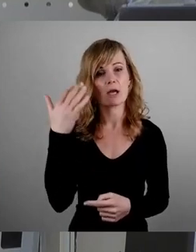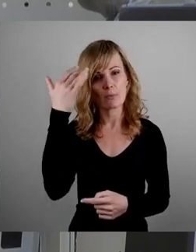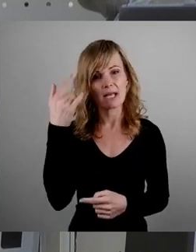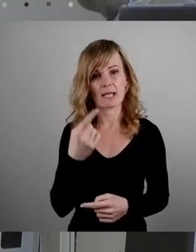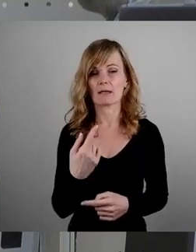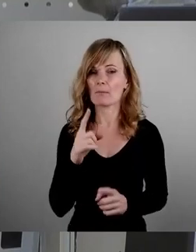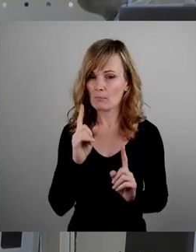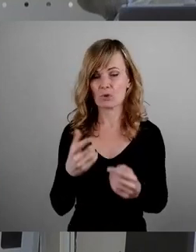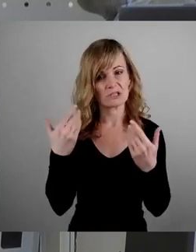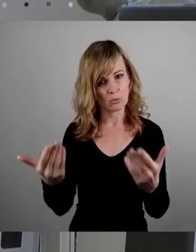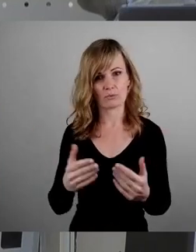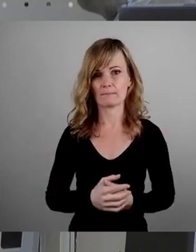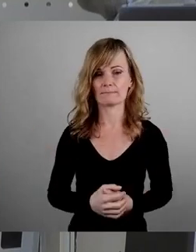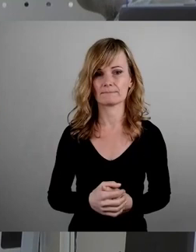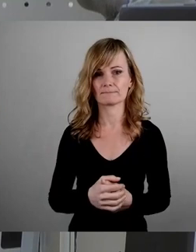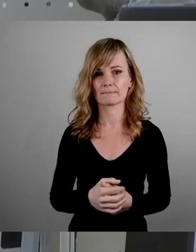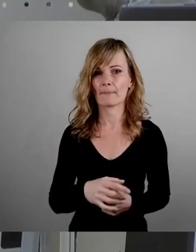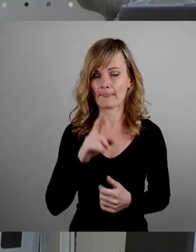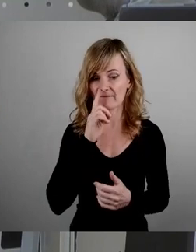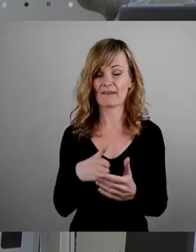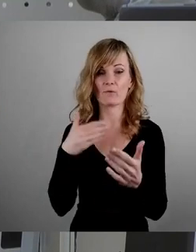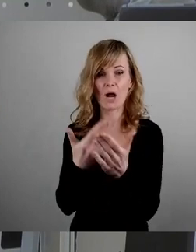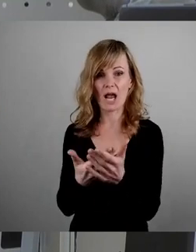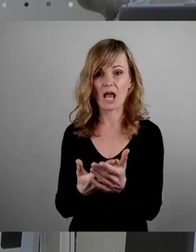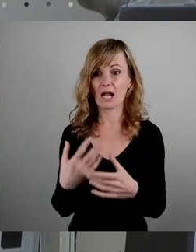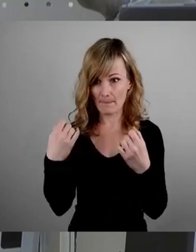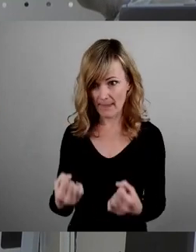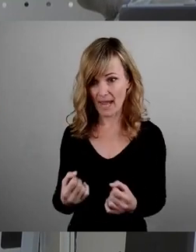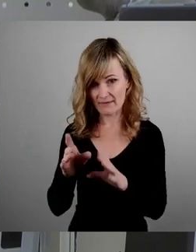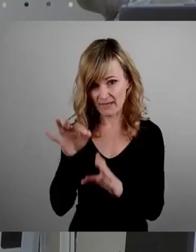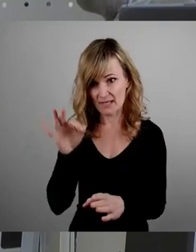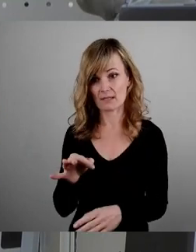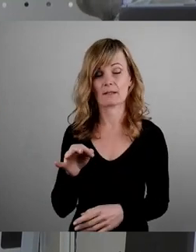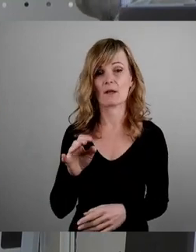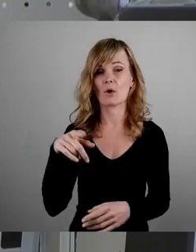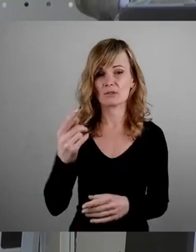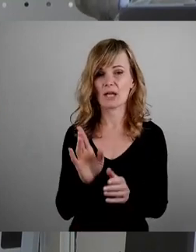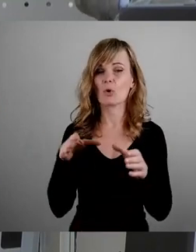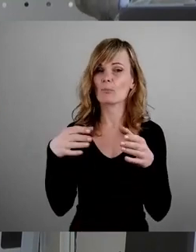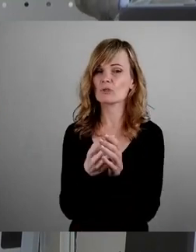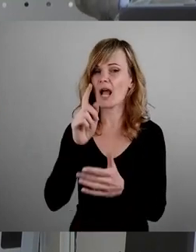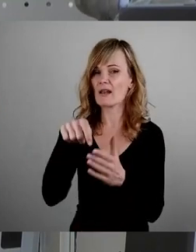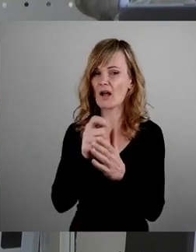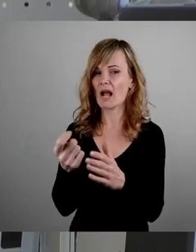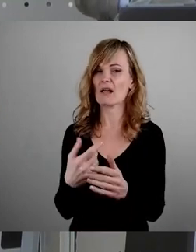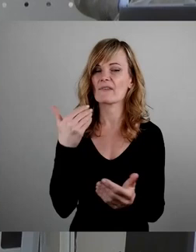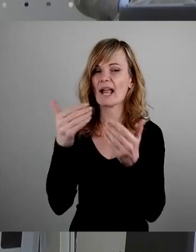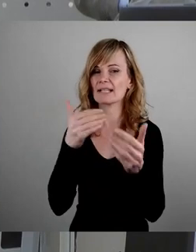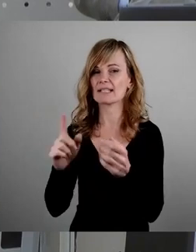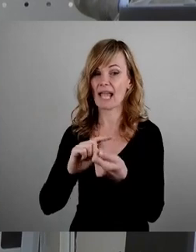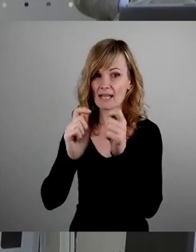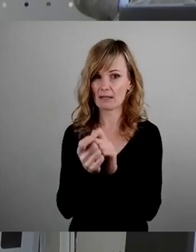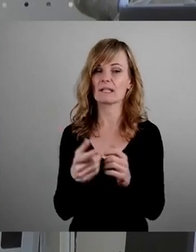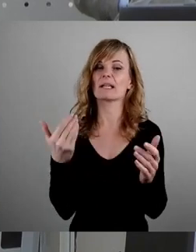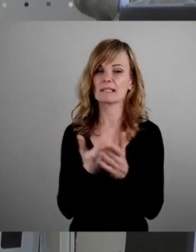gewahr sein. Und das heißt, wenn die Vorlage hier eine Mehrheit findet und es sollten sich nach der Kommunalwahl die Verhältnisse ändern, werden wir das Thema wieder